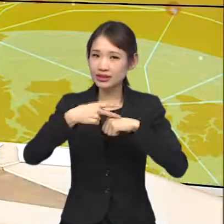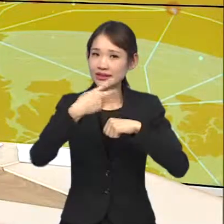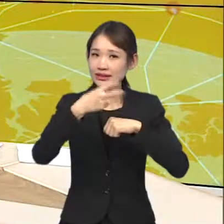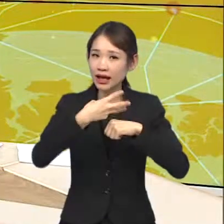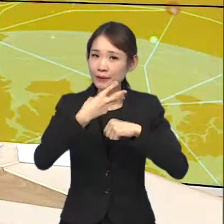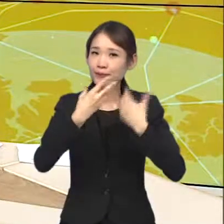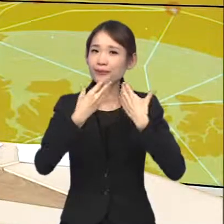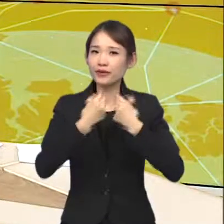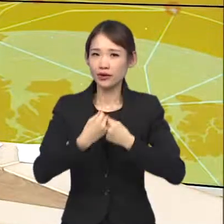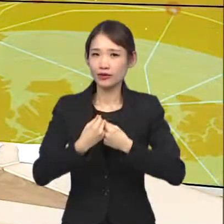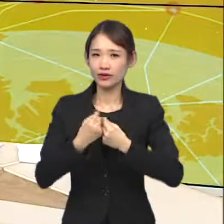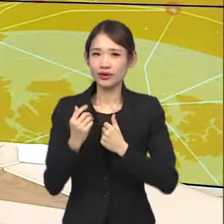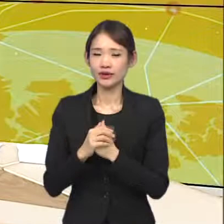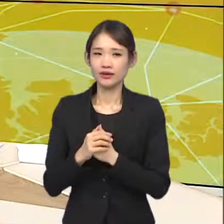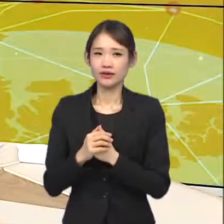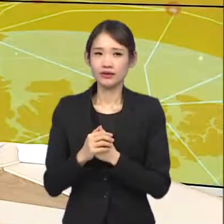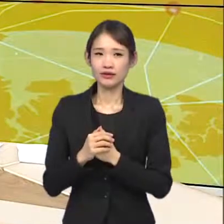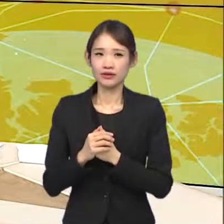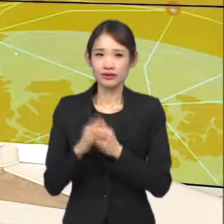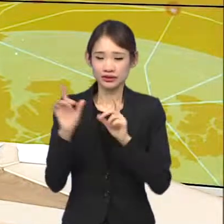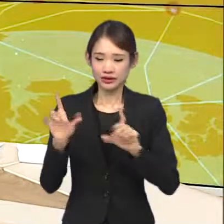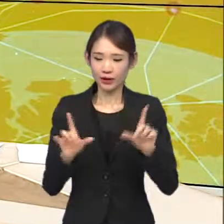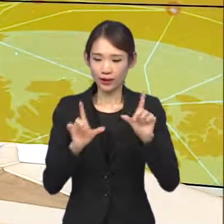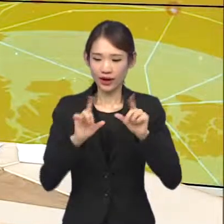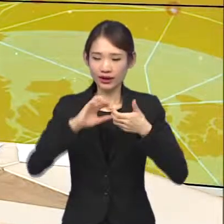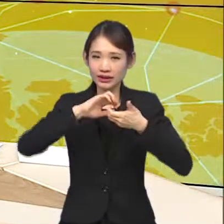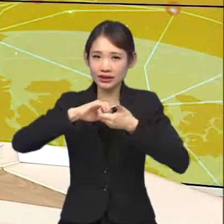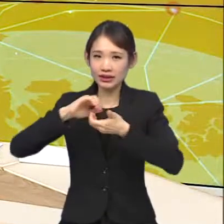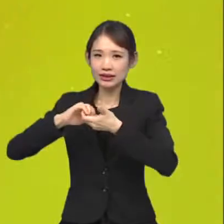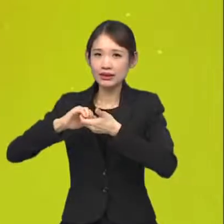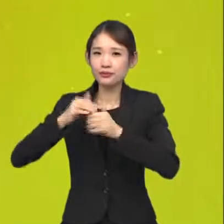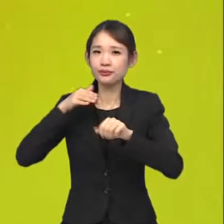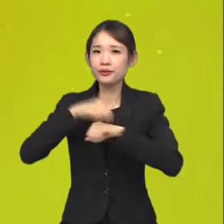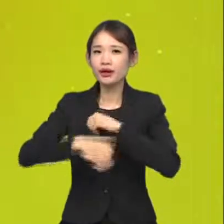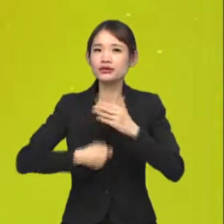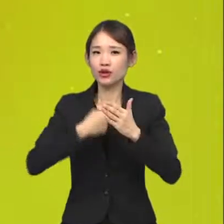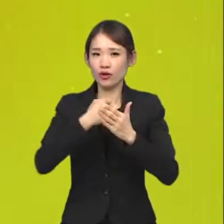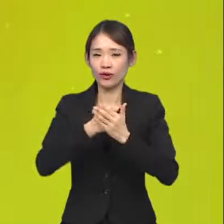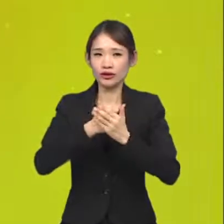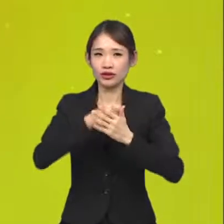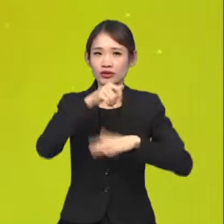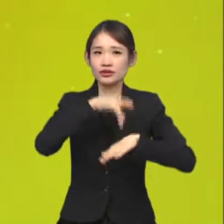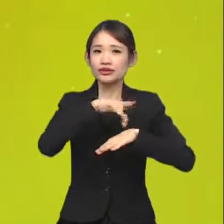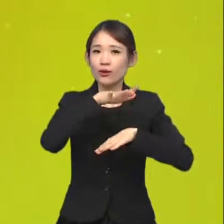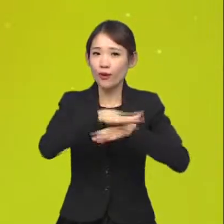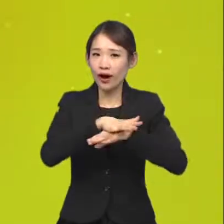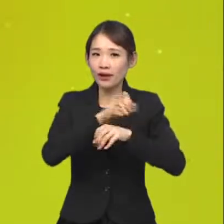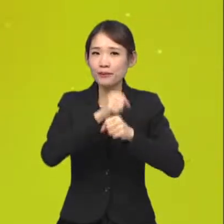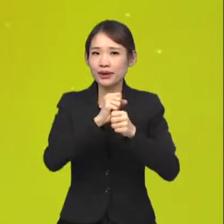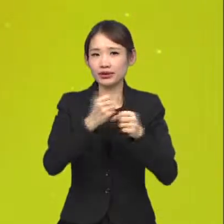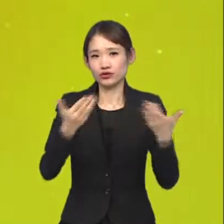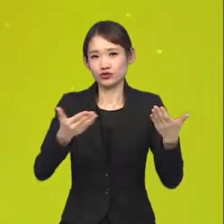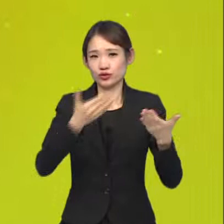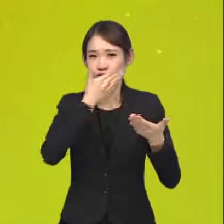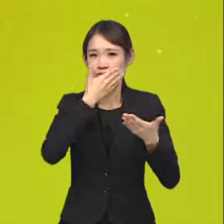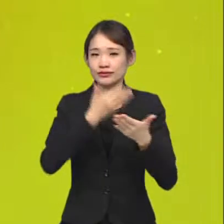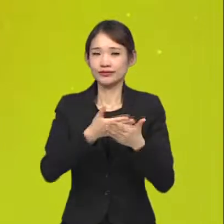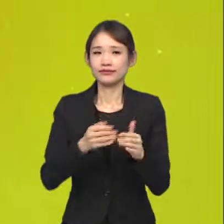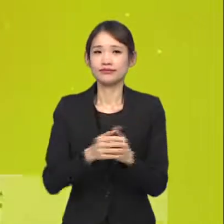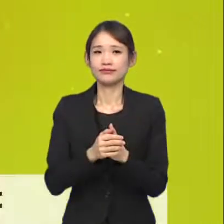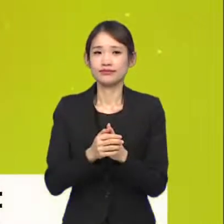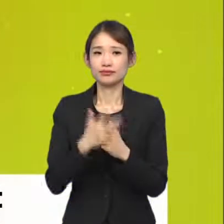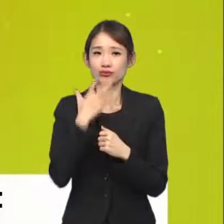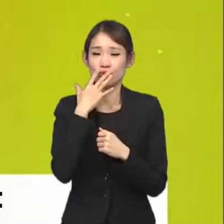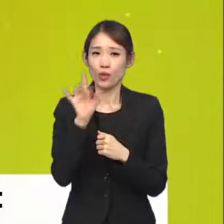같은 경우에는 데 그러 어떤 생활 일정한 생활 패턴을 정해서 습관을 만들어주는 게 되 게 중요해요 4